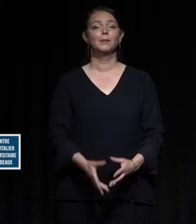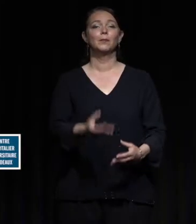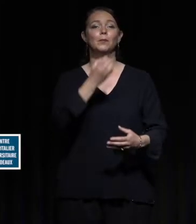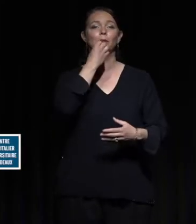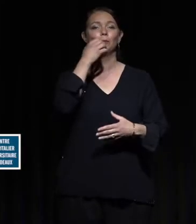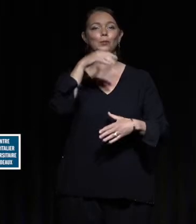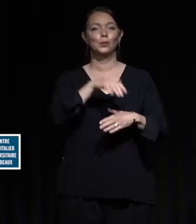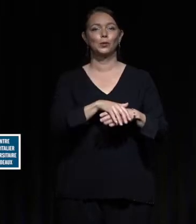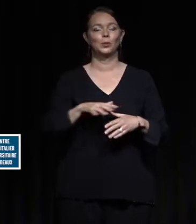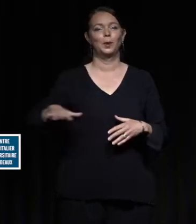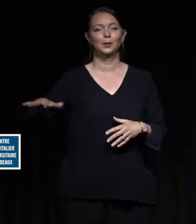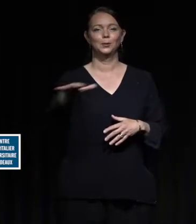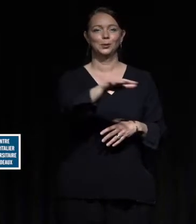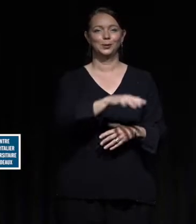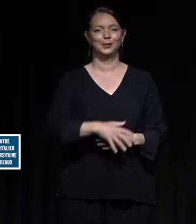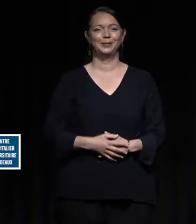Bonsoir à tous.